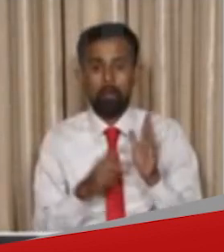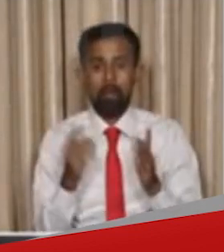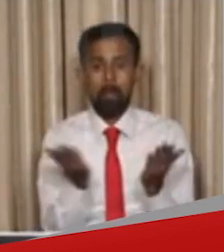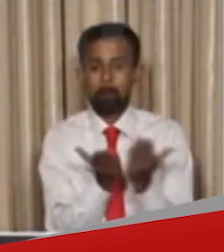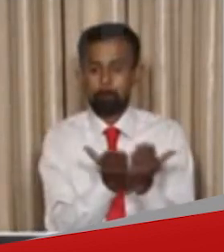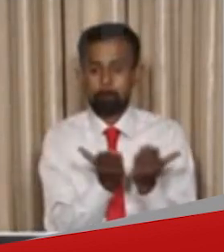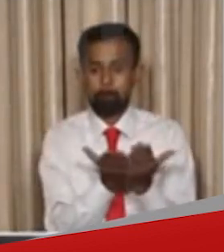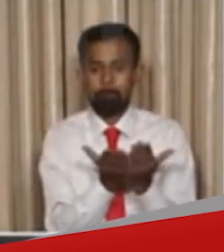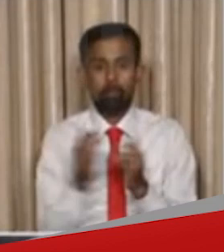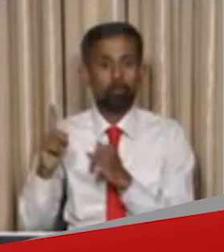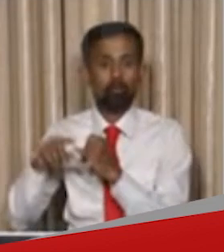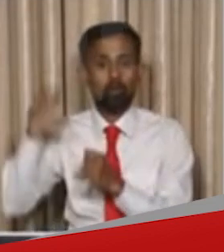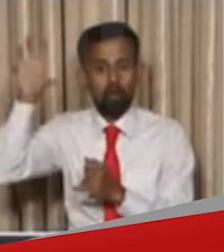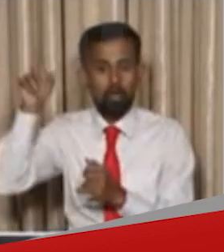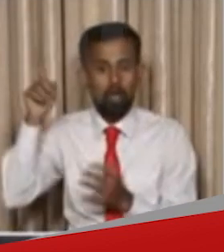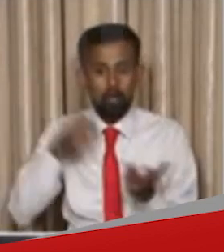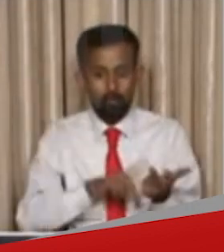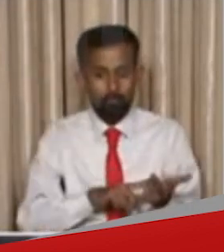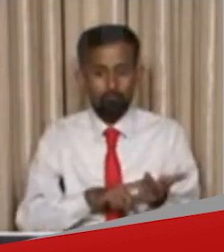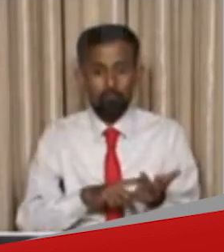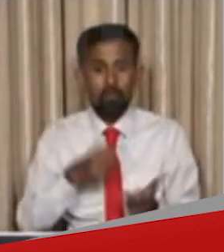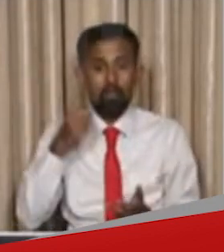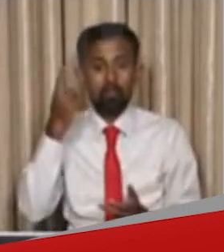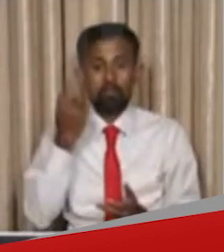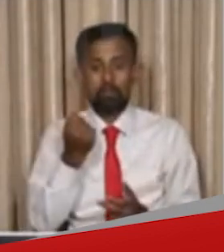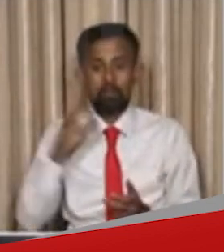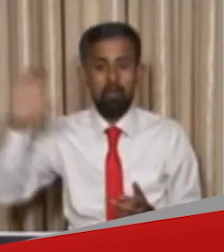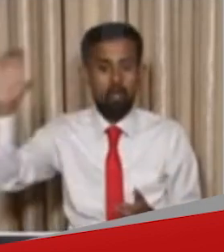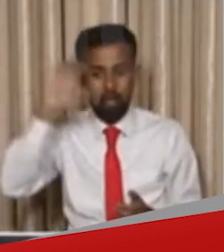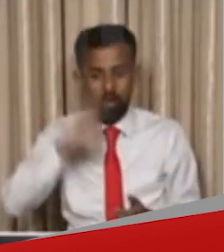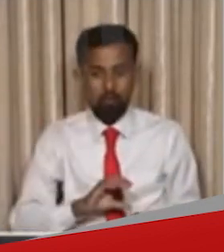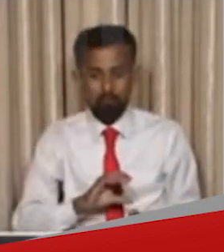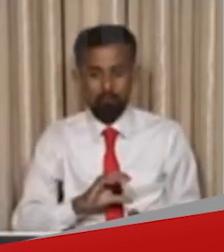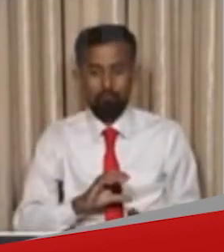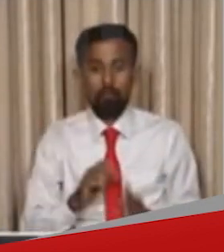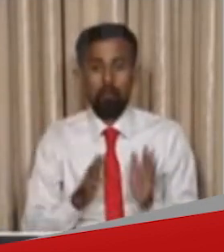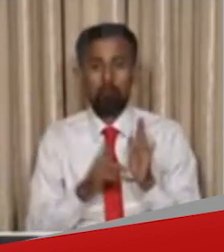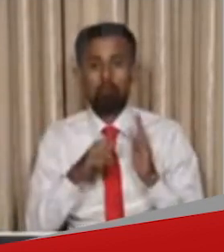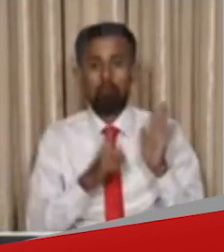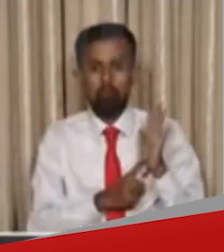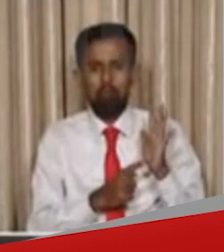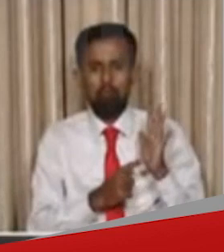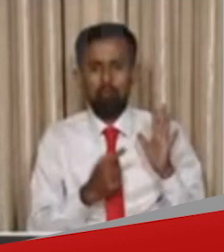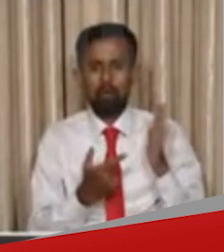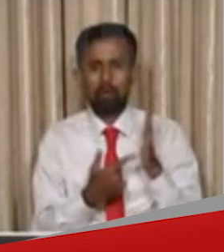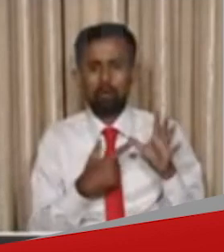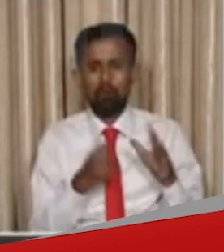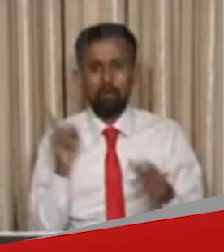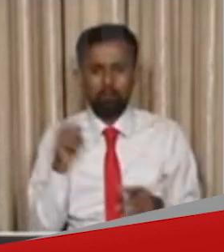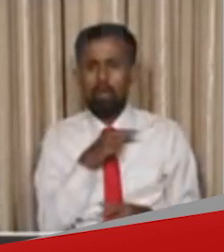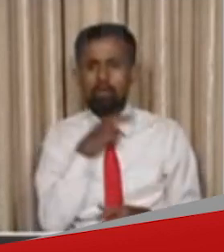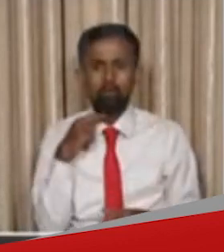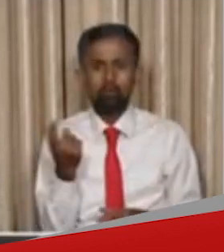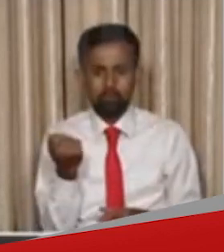තියෙන උගන්ඩාවේ තියෙන ඒ කළු සල්ලි ටික අපි මෙහාට ගෙනාවොත් අර මෝල්ටාවේ තියෙනවා කියන රතු සල්ලි ටික